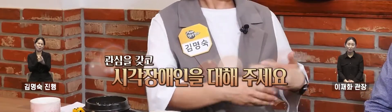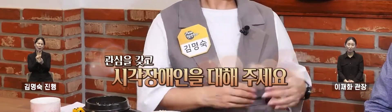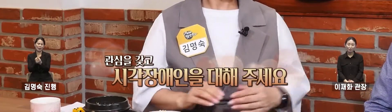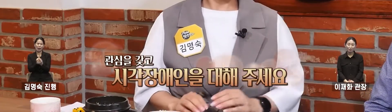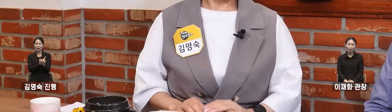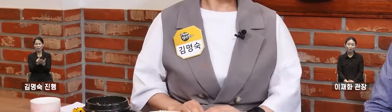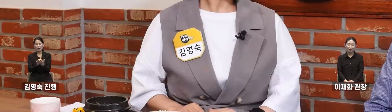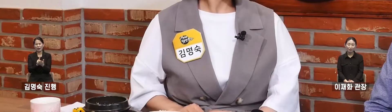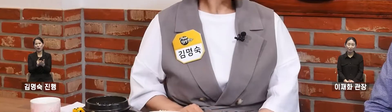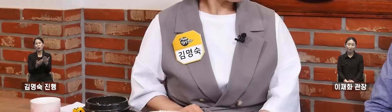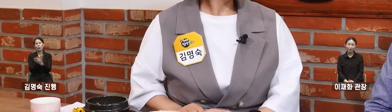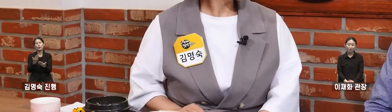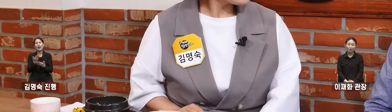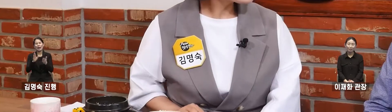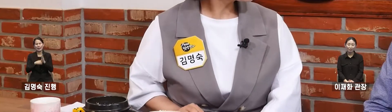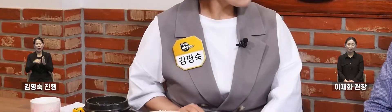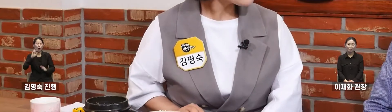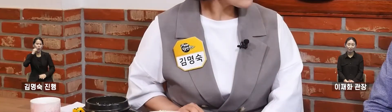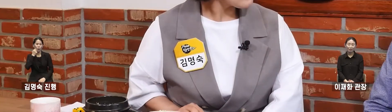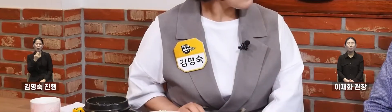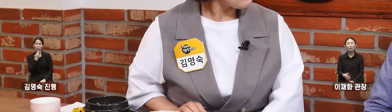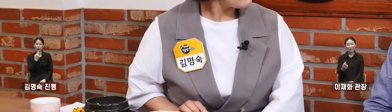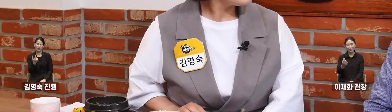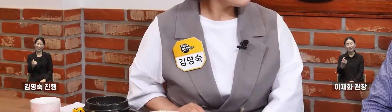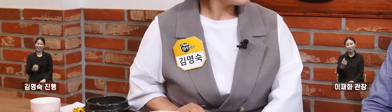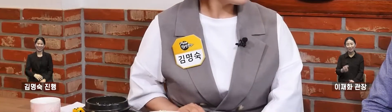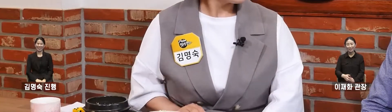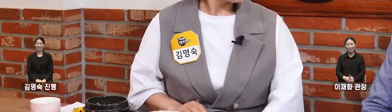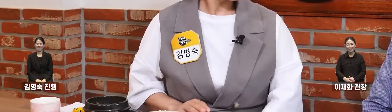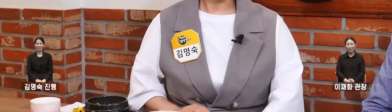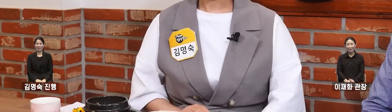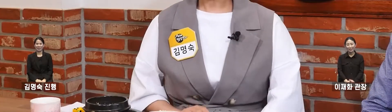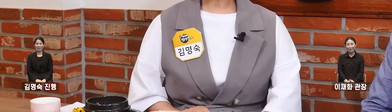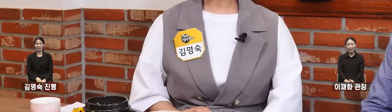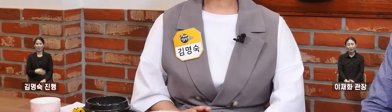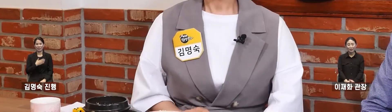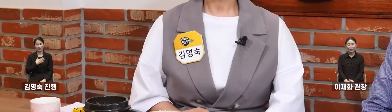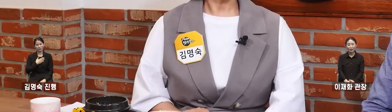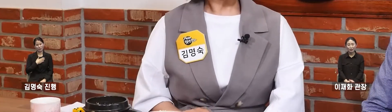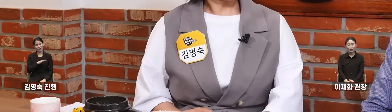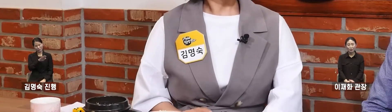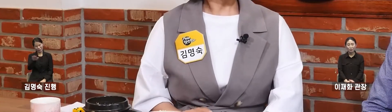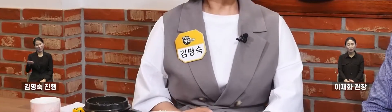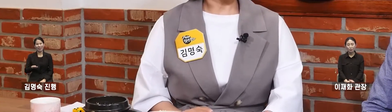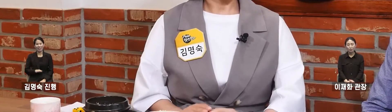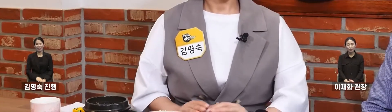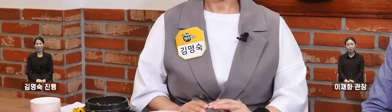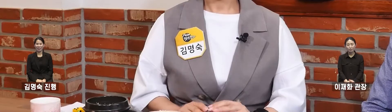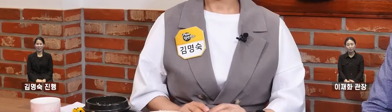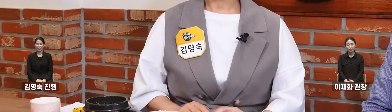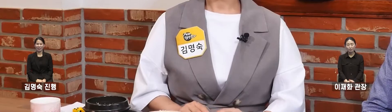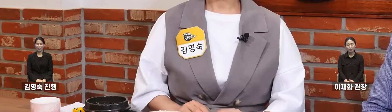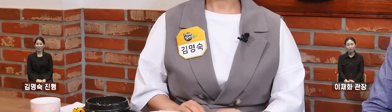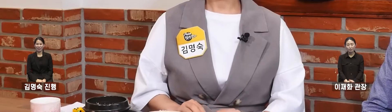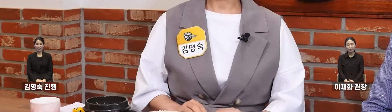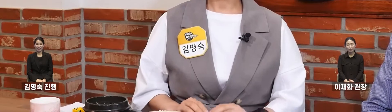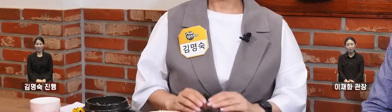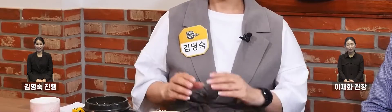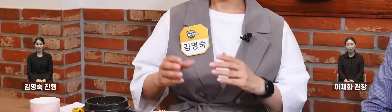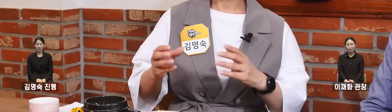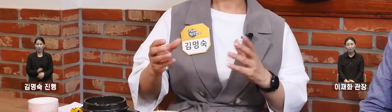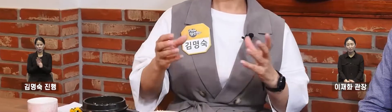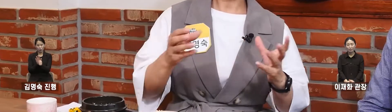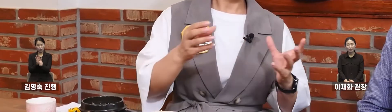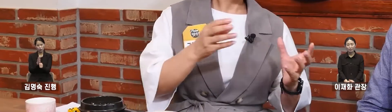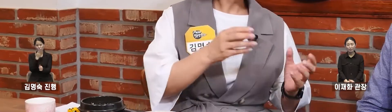같이 대하는데 큰 어려움은 없을 것 같아요. 예, 맞습니다. 그리고 이제 그러면 저희들이 그러니까 조금